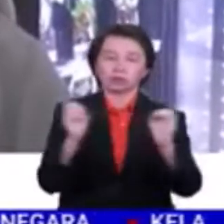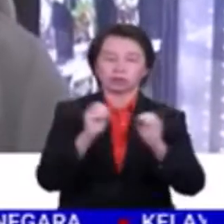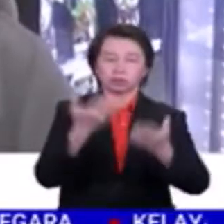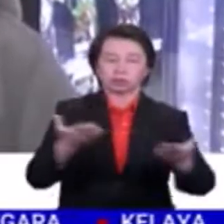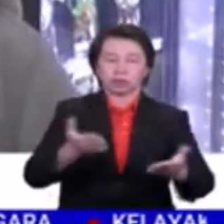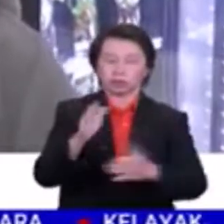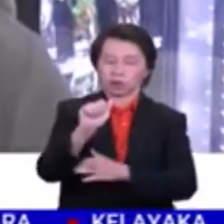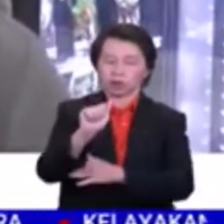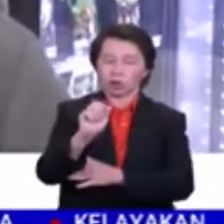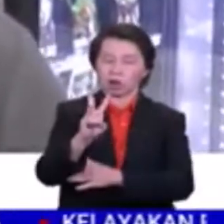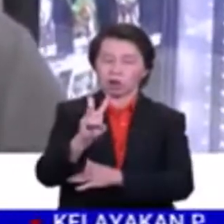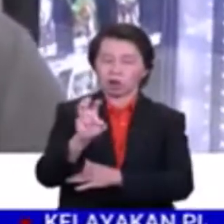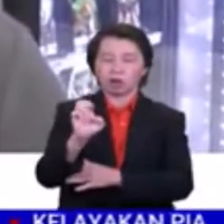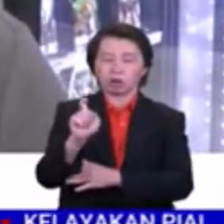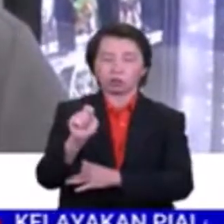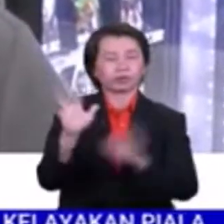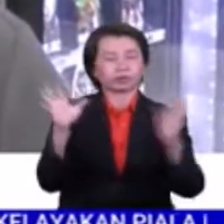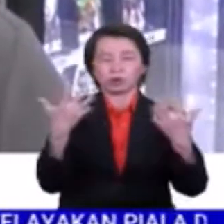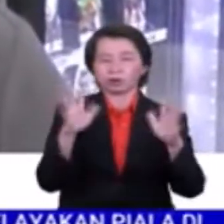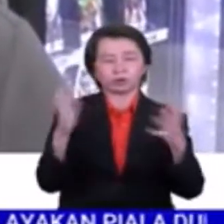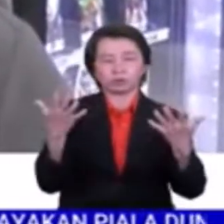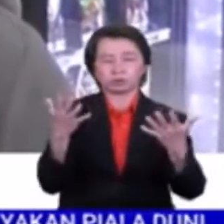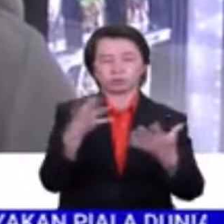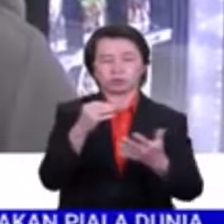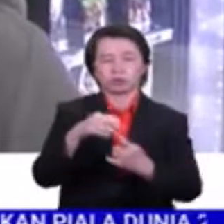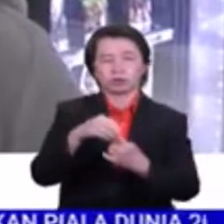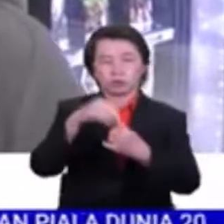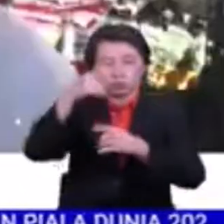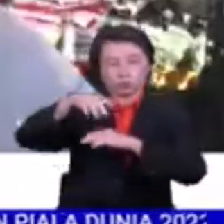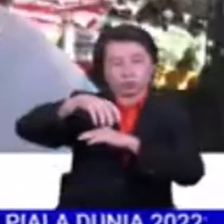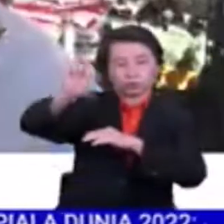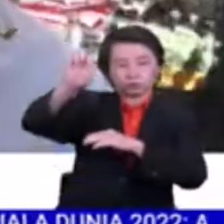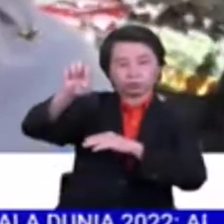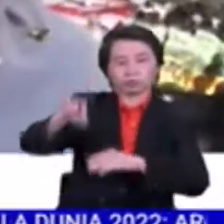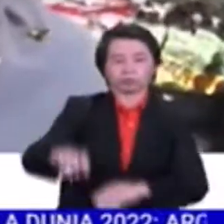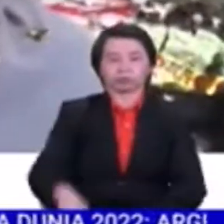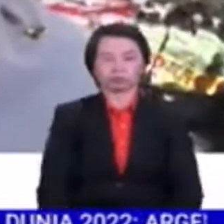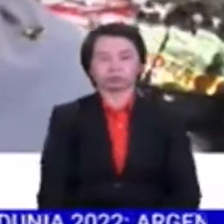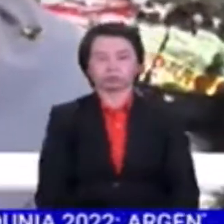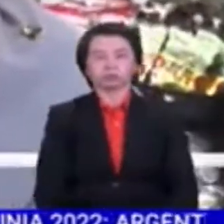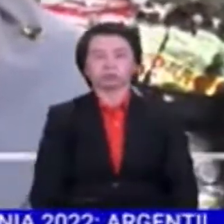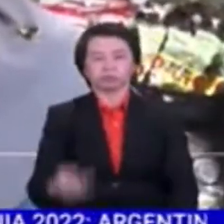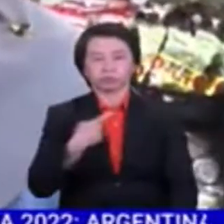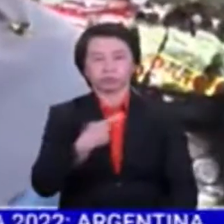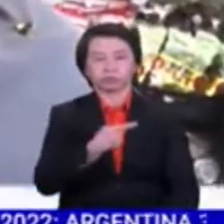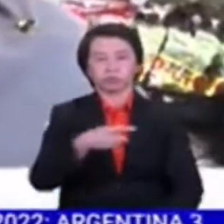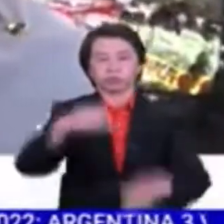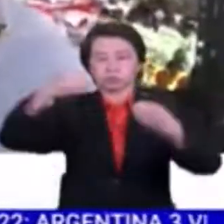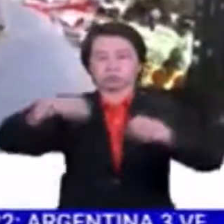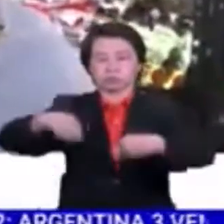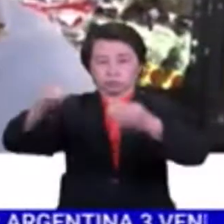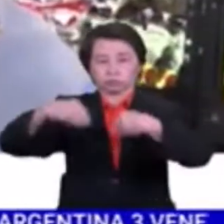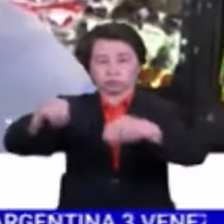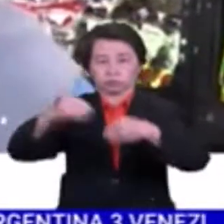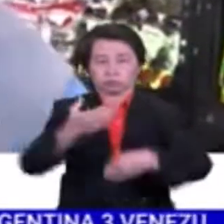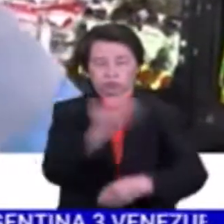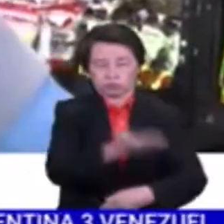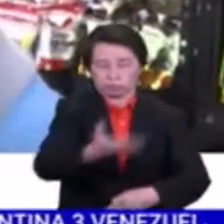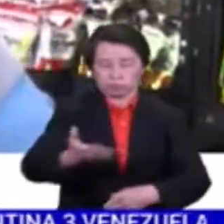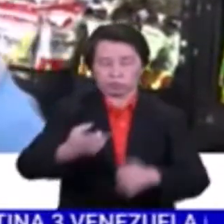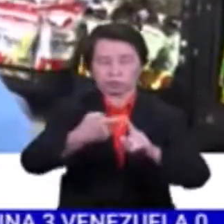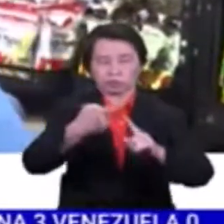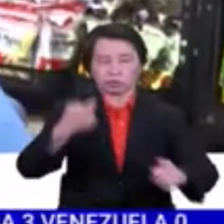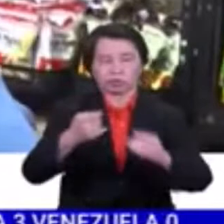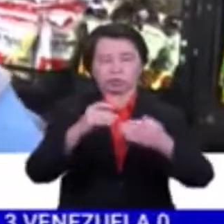bahan pengawet dan keutamaan ni untuk export market. Kami memasarkan barang-barangan